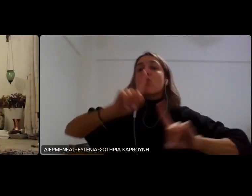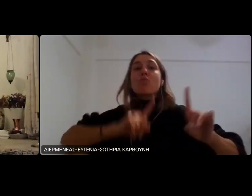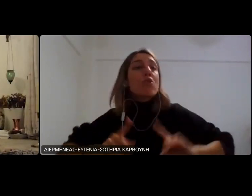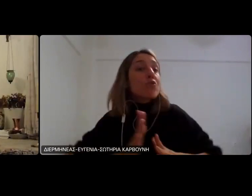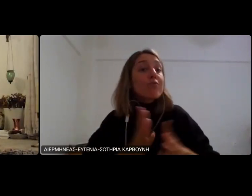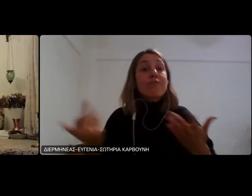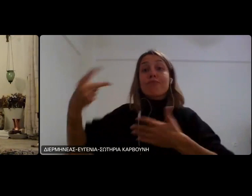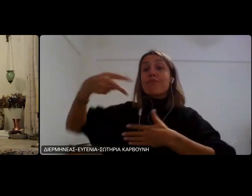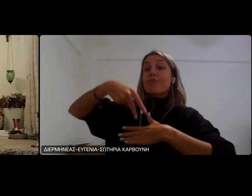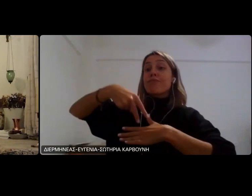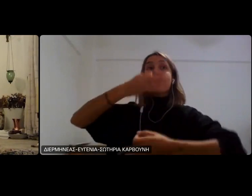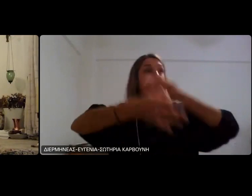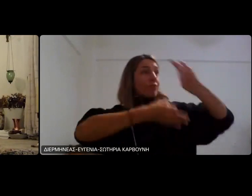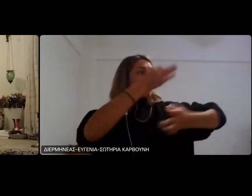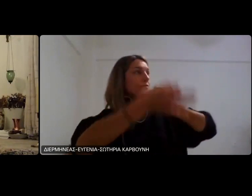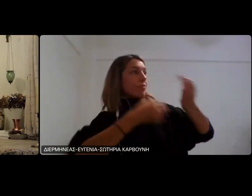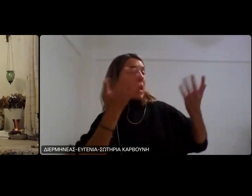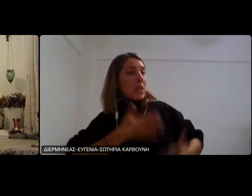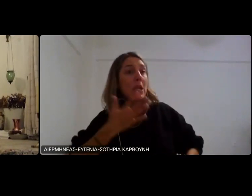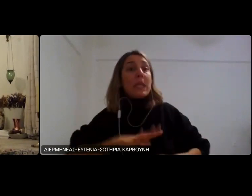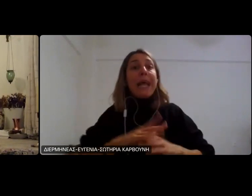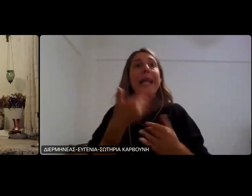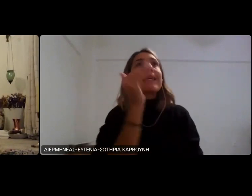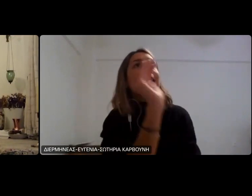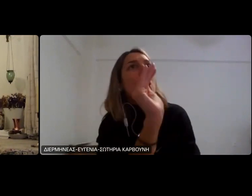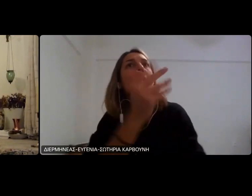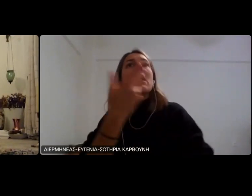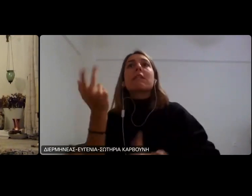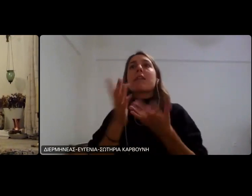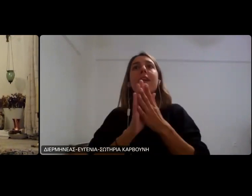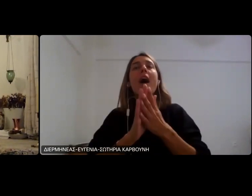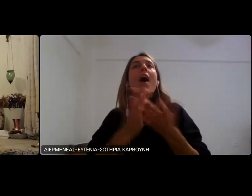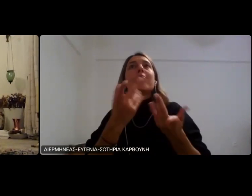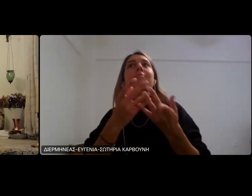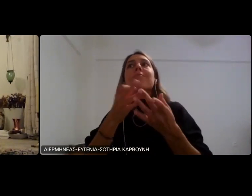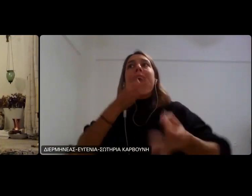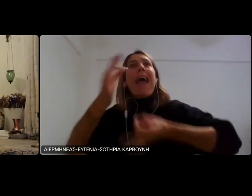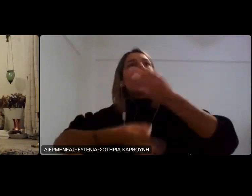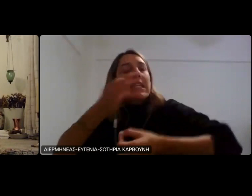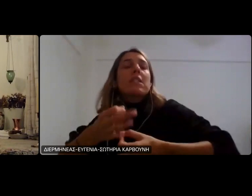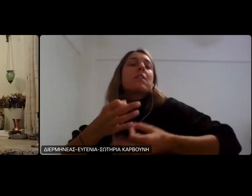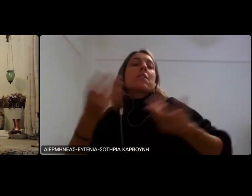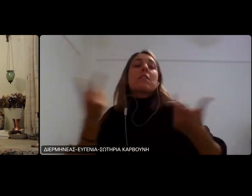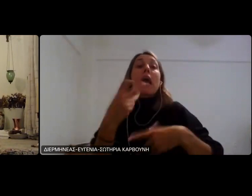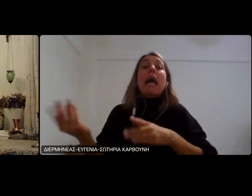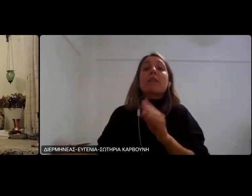θέλει να πάρει το λόγο για διευκρίνηση, σχόλιο, να συμπληρώσει